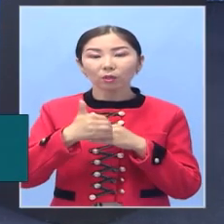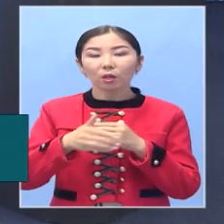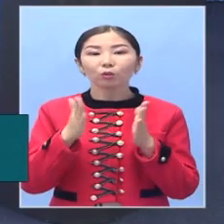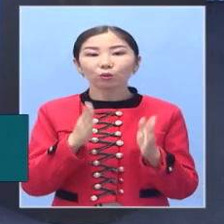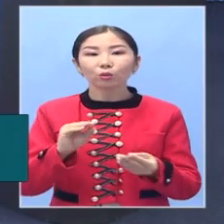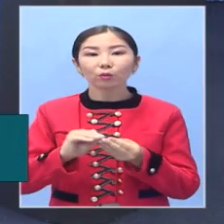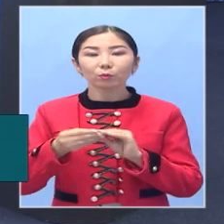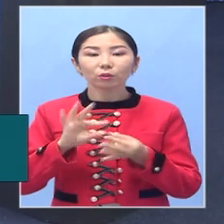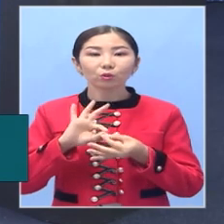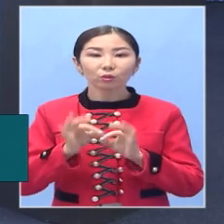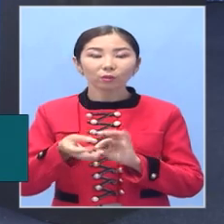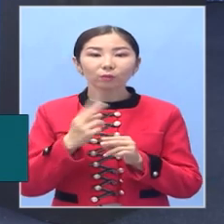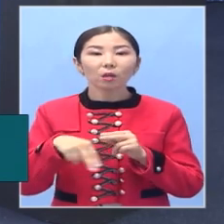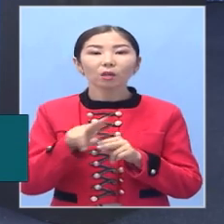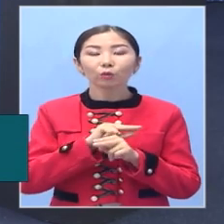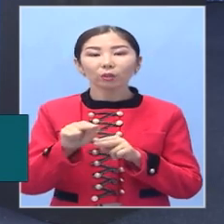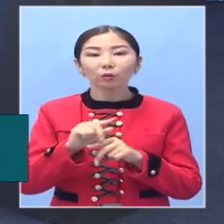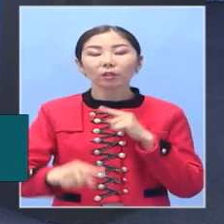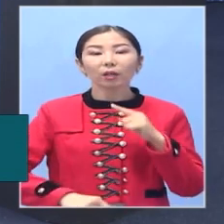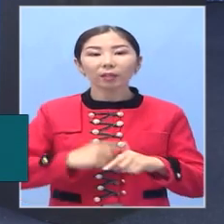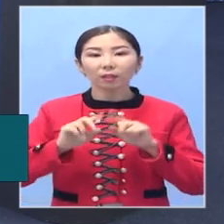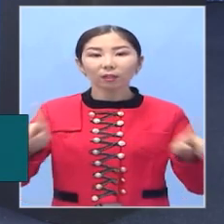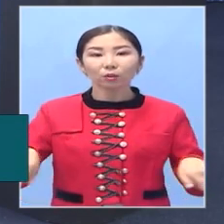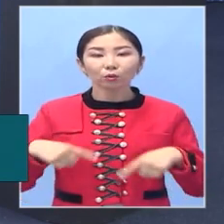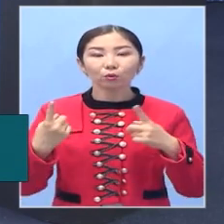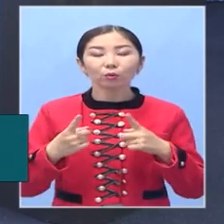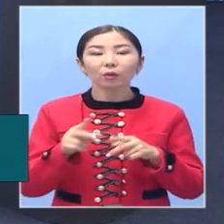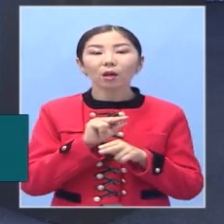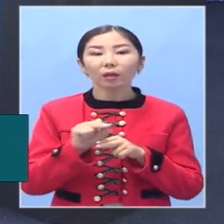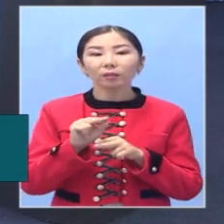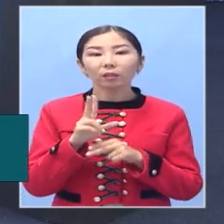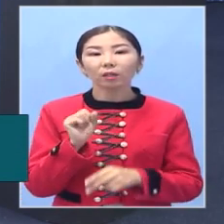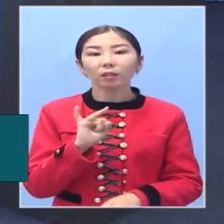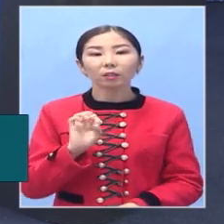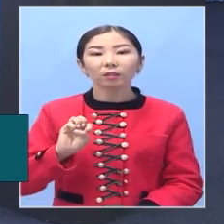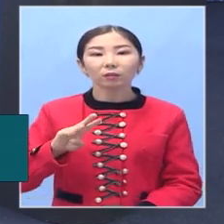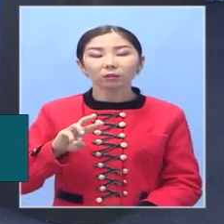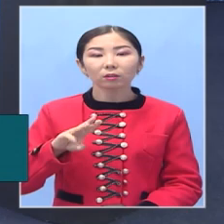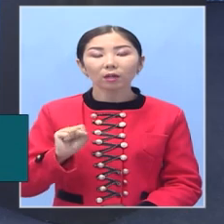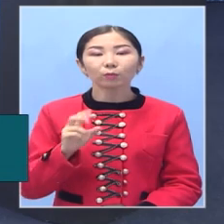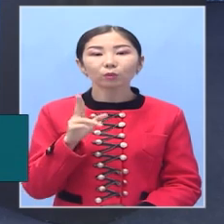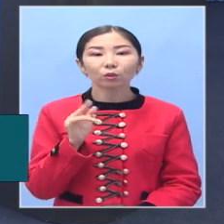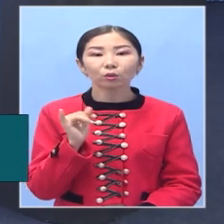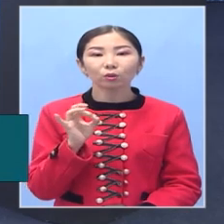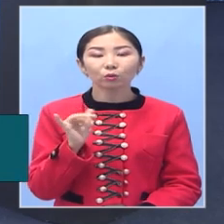күрдөлүү жөндөө жанагы сосын кайта куруу деген. Кайта куруу, реконструкция, күрдөлүү жөндөө это капитальный ремонт.